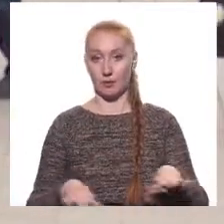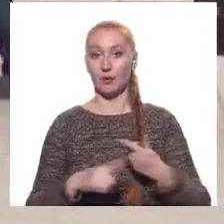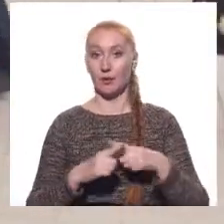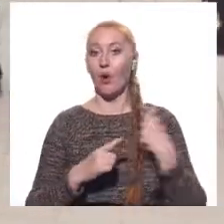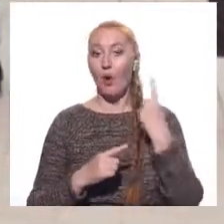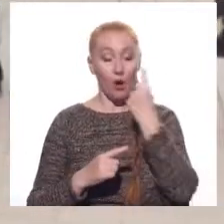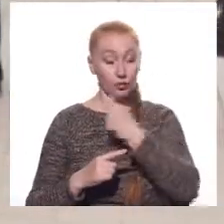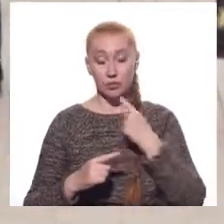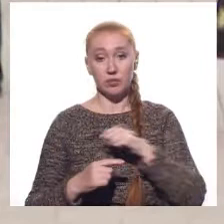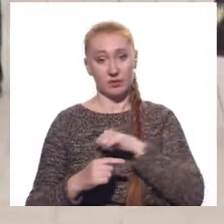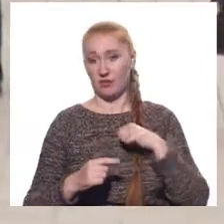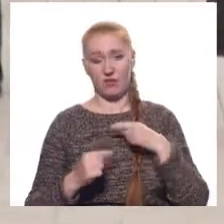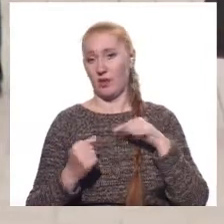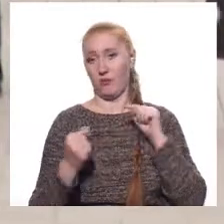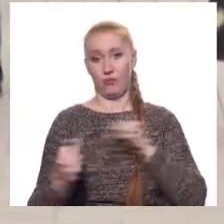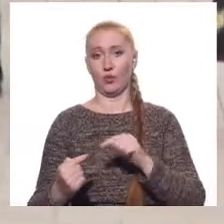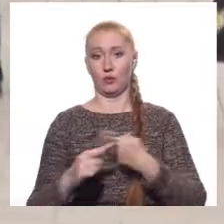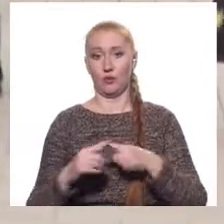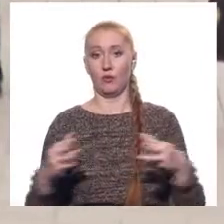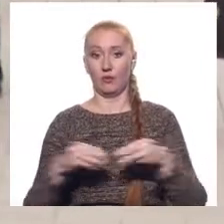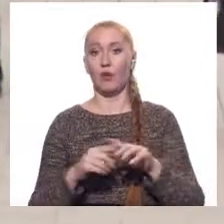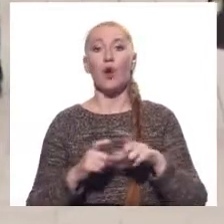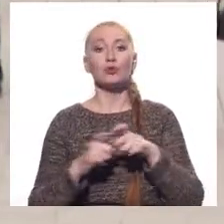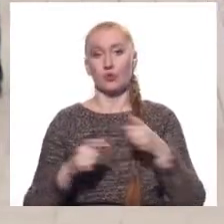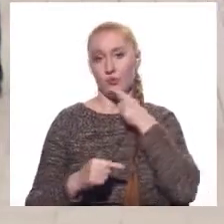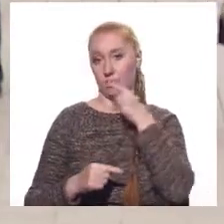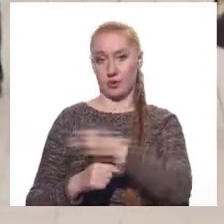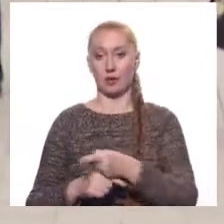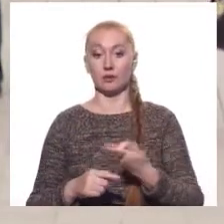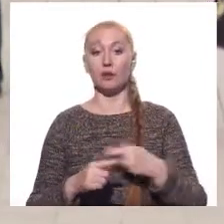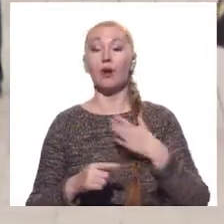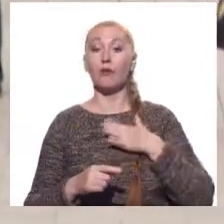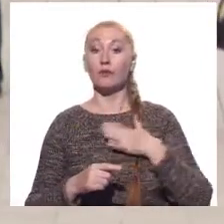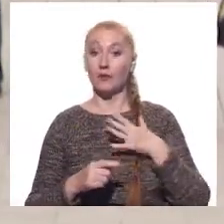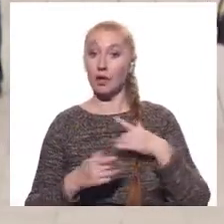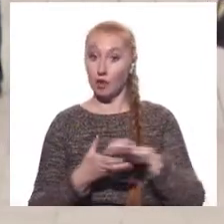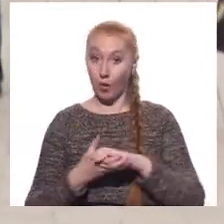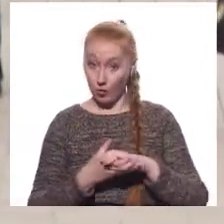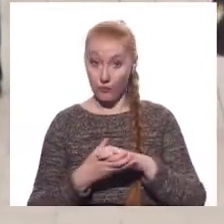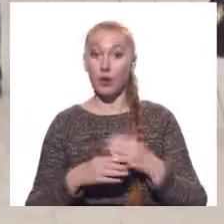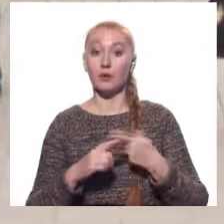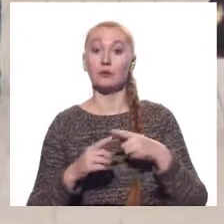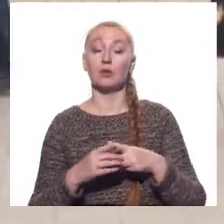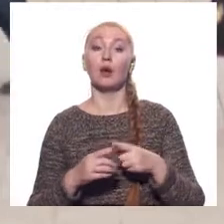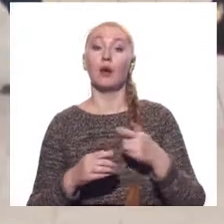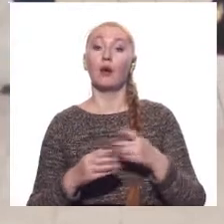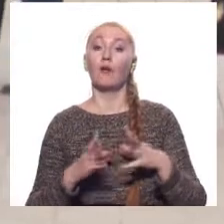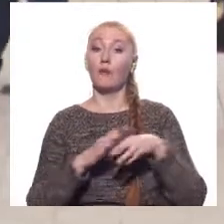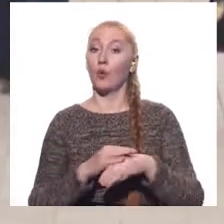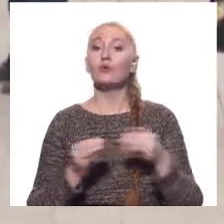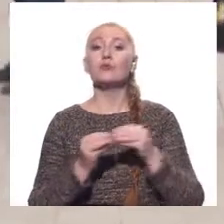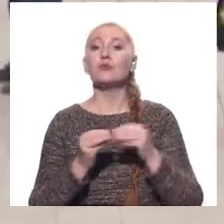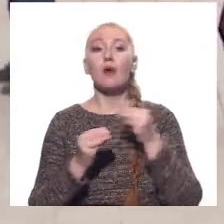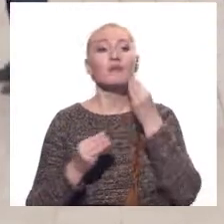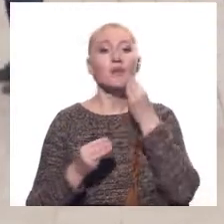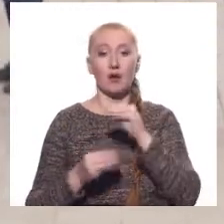особисто вона проти такого об'єднання через віддаленість школи. Наша громада входить до десятки